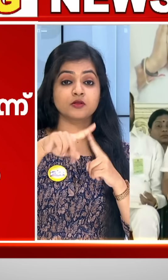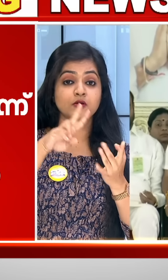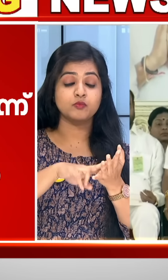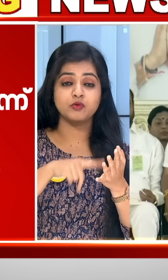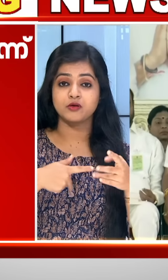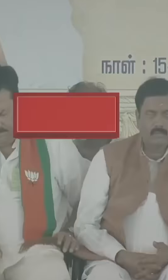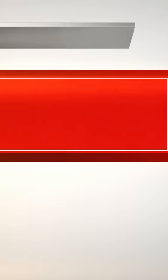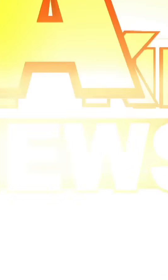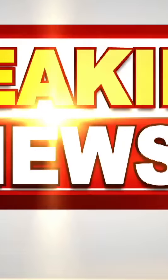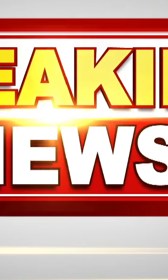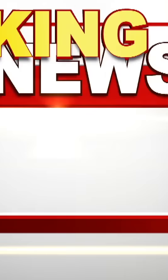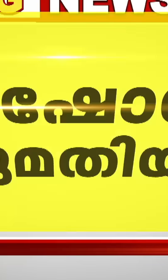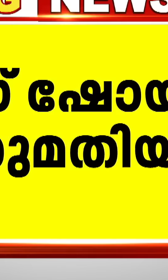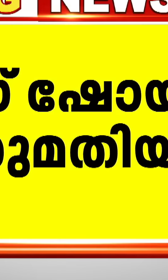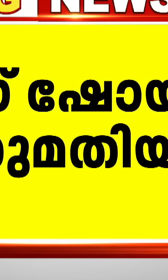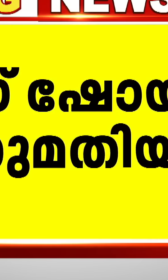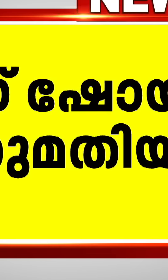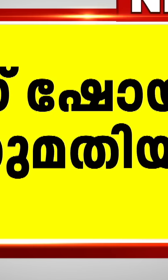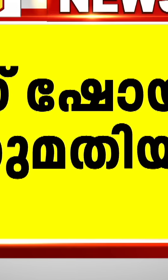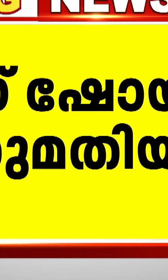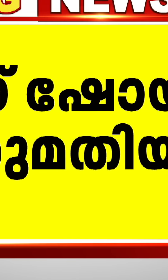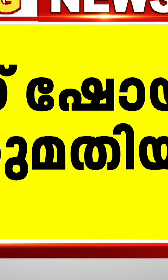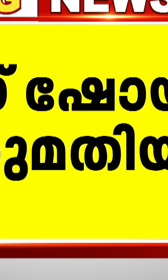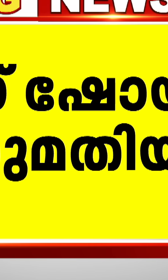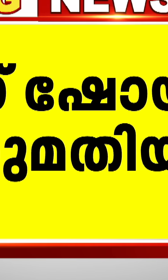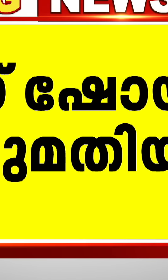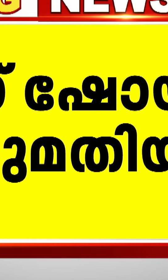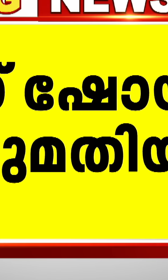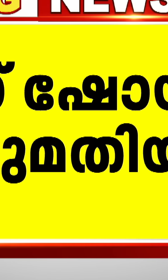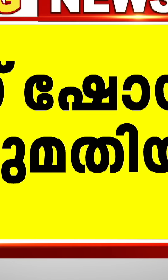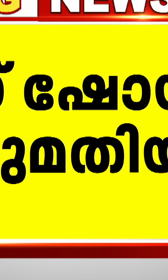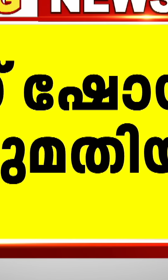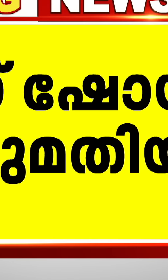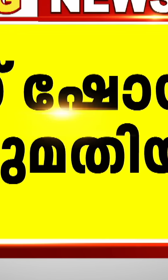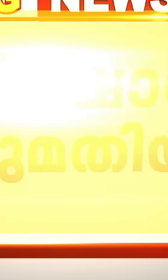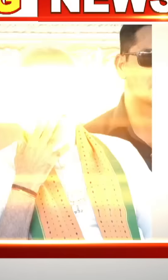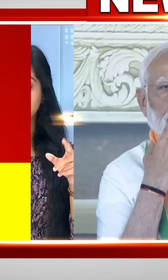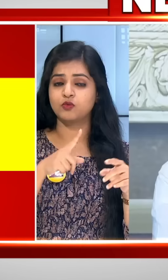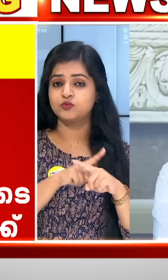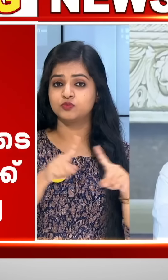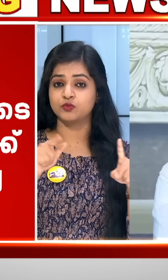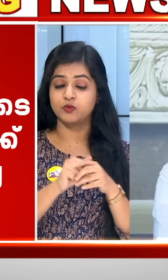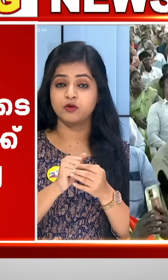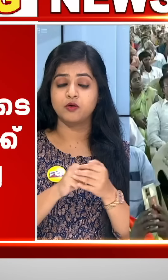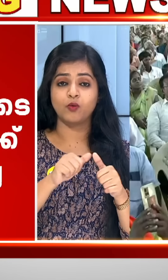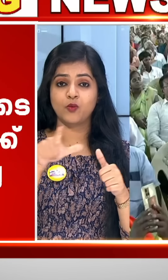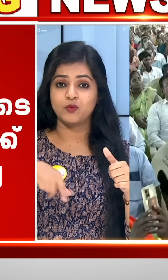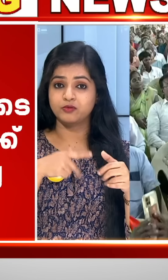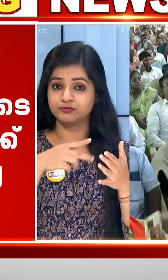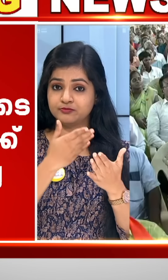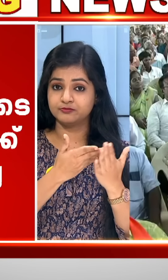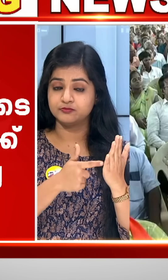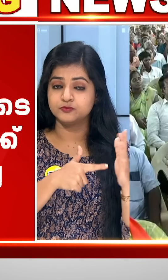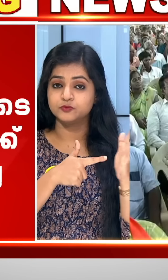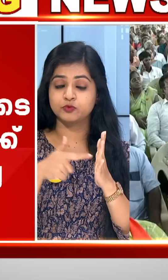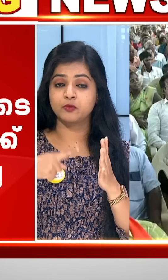ഒക്കെ നിരോധിച്ച സംസ്ഥാനമാണ് അതുപോലെതന്നെ ഈ മേഖലയിൽ ഫ്ലെക്സ് ബോർഡുകൾ സ്ഥാപിക്കാൻ പാടില്ല അപ്പോൾ ആ രീതിയിലുള്ള കാര്യങ്ങളൊക്കെയാണ് എന്തായാലും ഈ